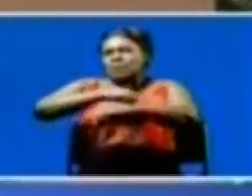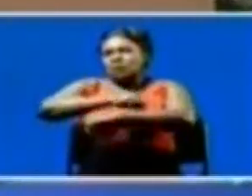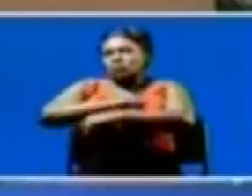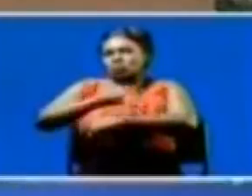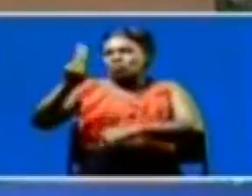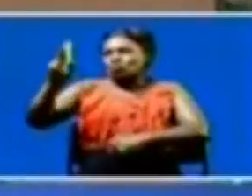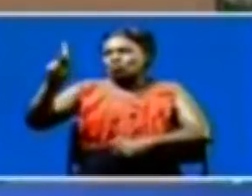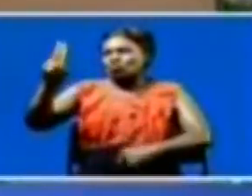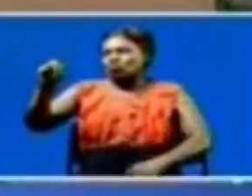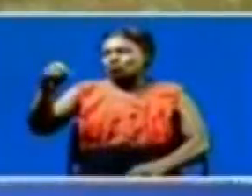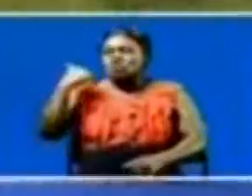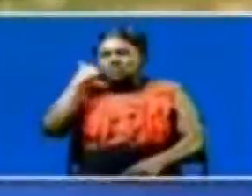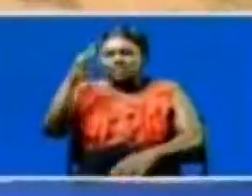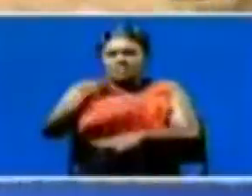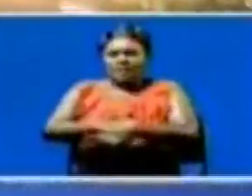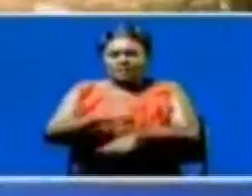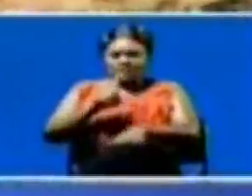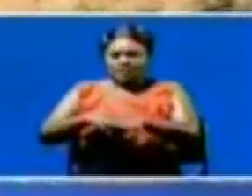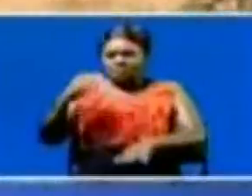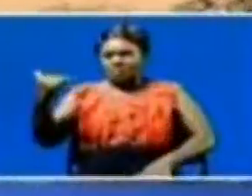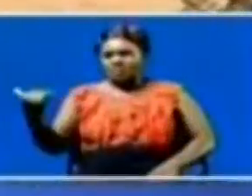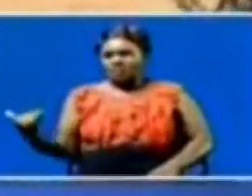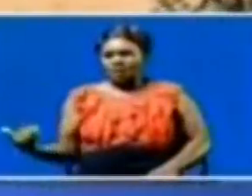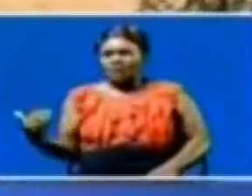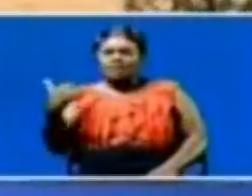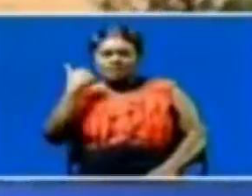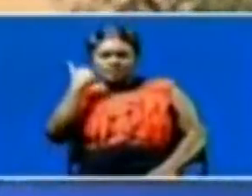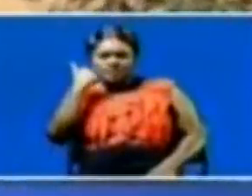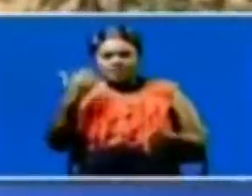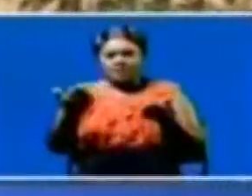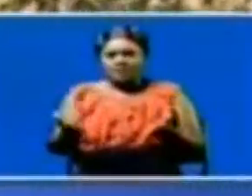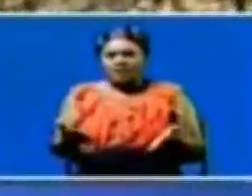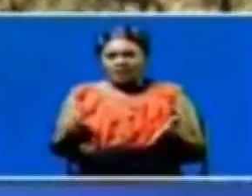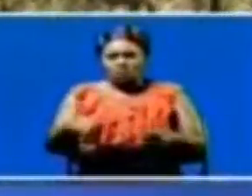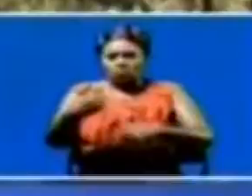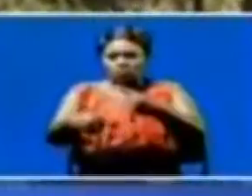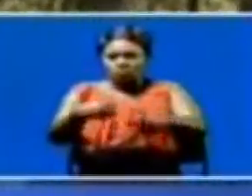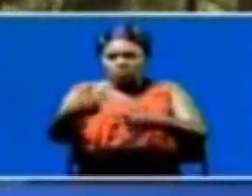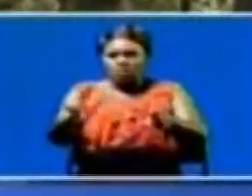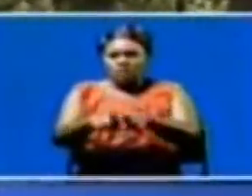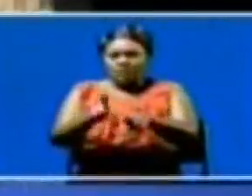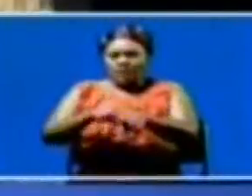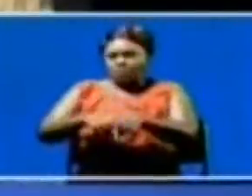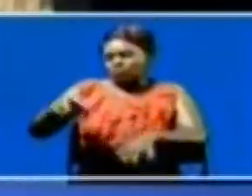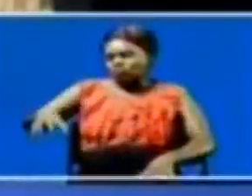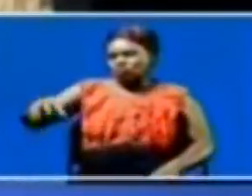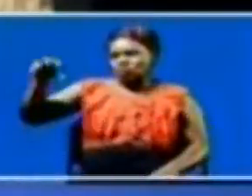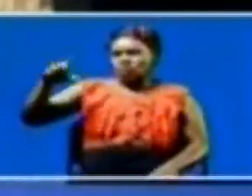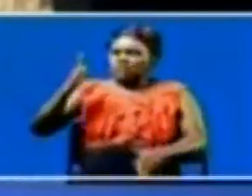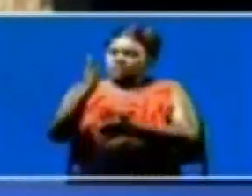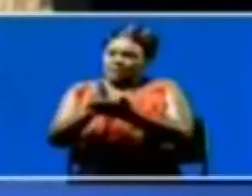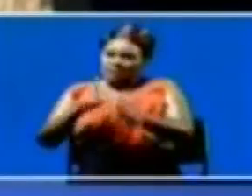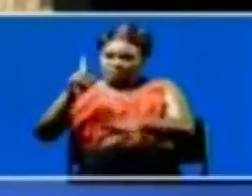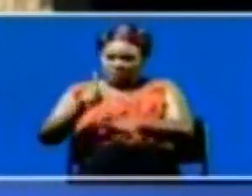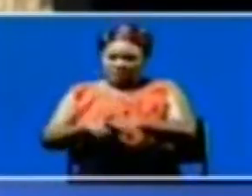Kuno amepata ugonjwa akiwa mdogo, ugonjwa ambao sasa unazidi kadri ya umri wake unavyosonga. Wakati